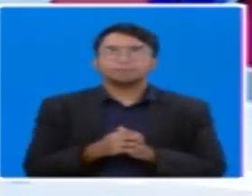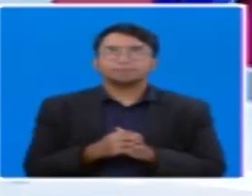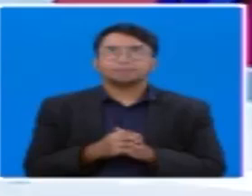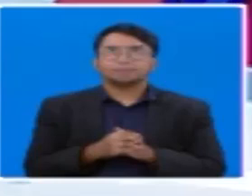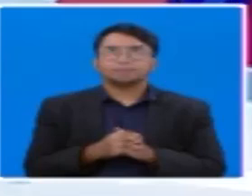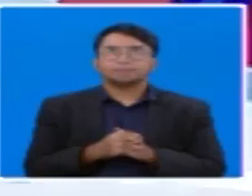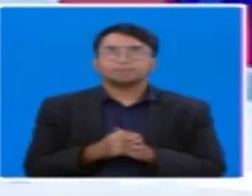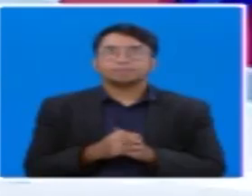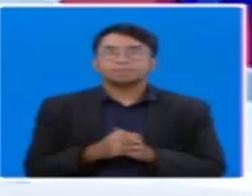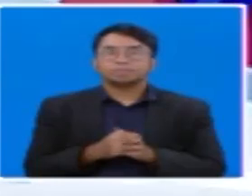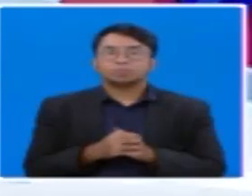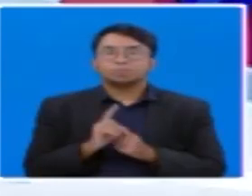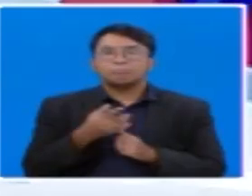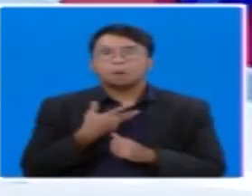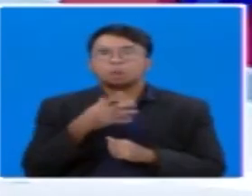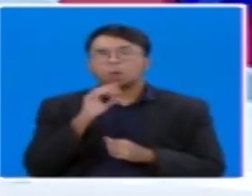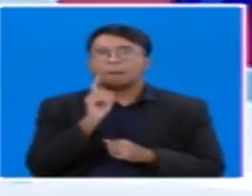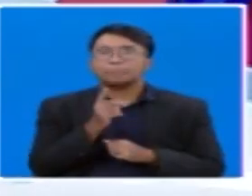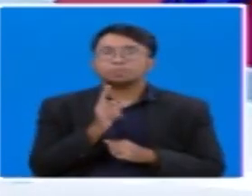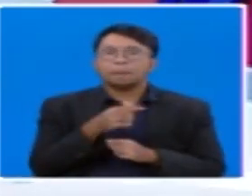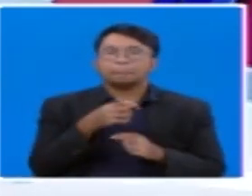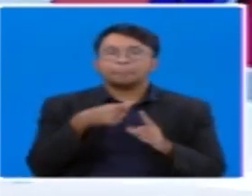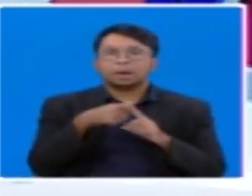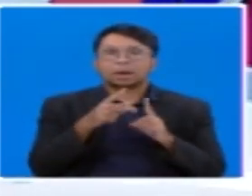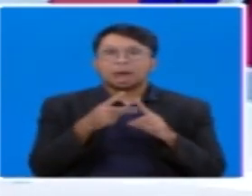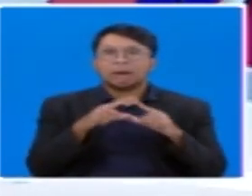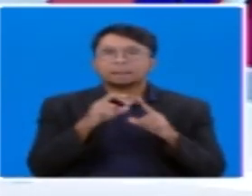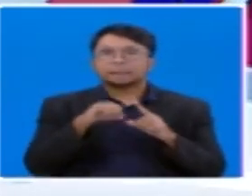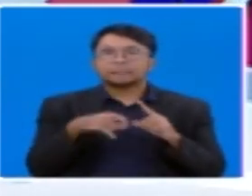apa yang memang melatar belakangi Hadija sejak 6 bulan ini meminum kopi ya, sejak kecil.